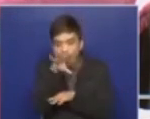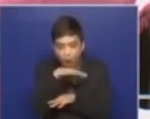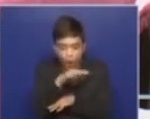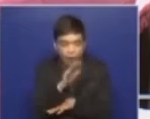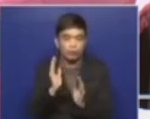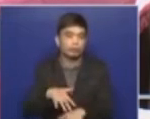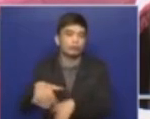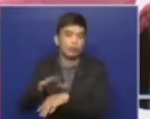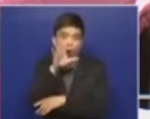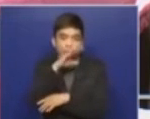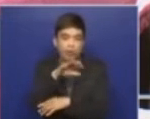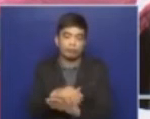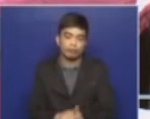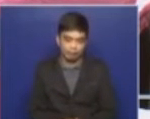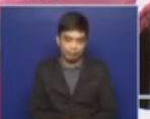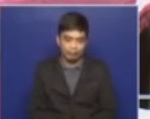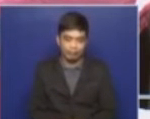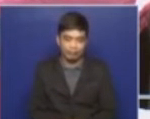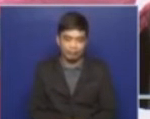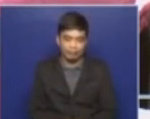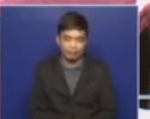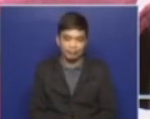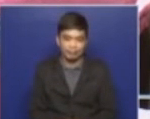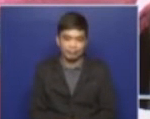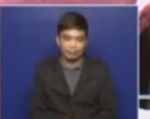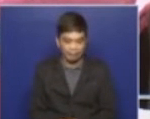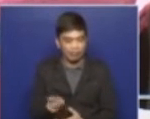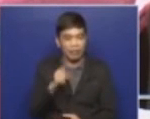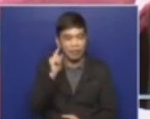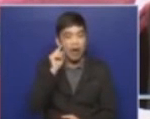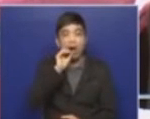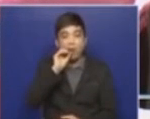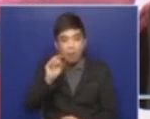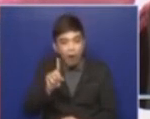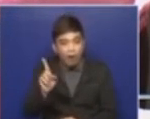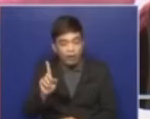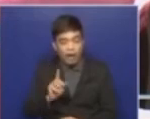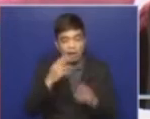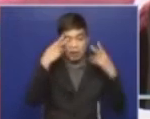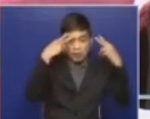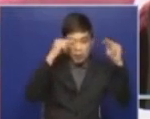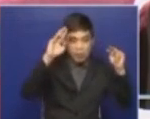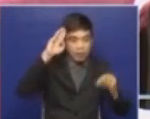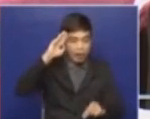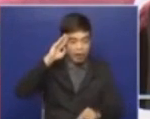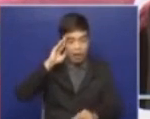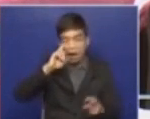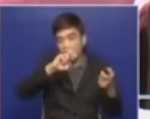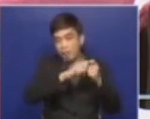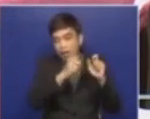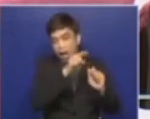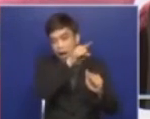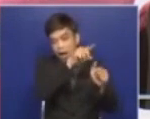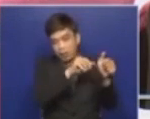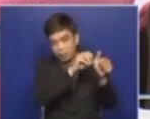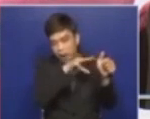นและยิ่งไปกว่านั้นค่ะยังเป็นการตอกย้ำว่าพลเอกประยุทธ์คืออุปสรรคที่สำคัญที่สุดในการแก้รัฐธร